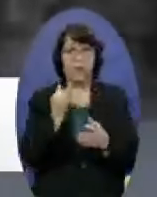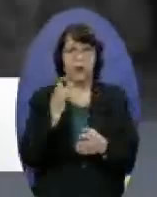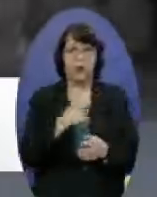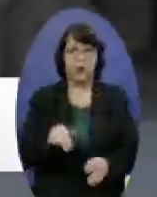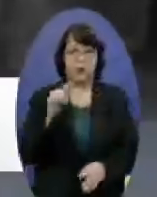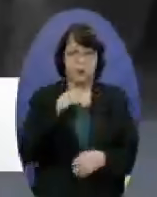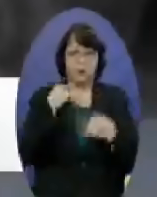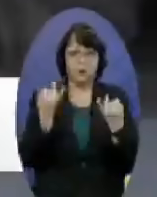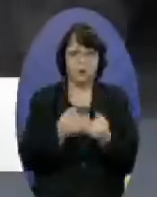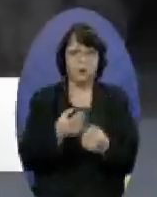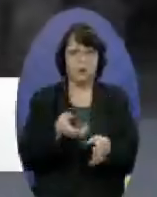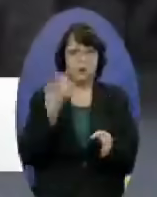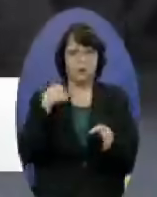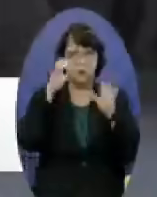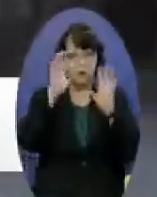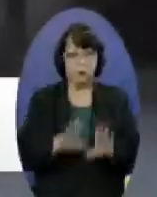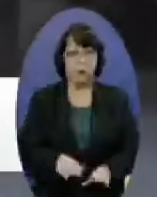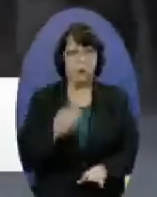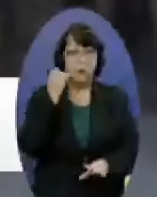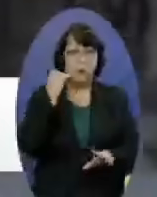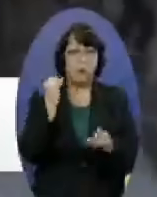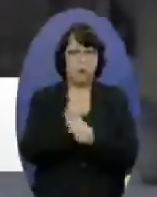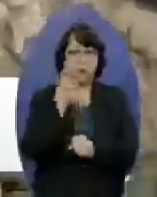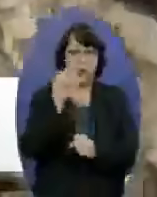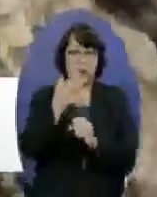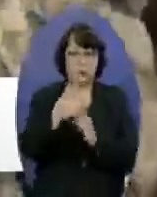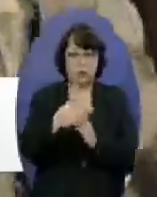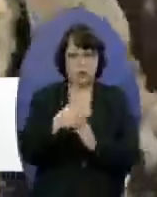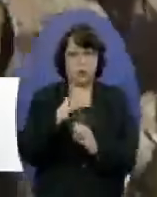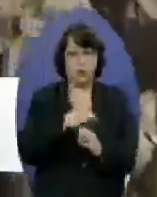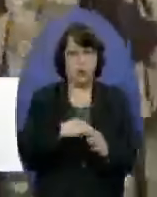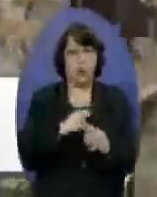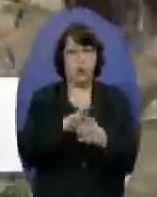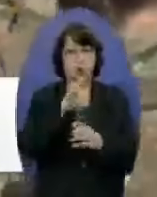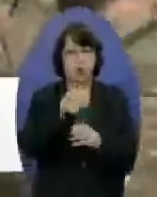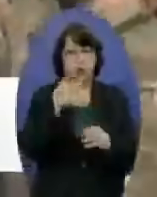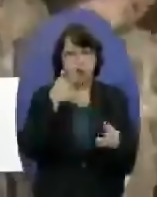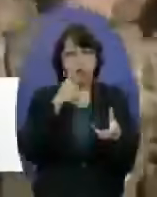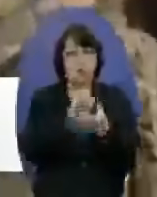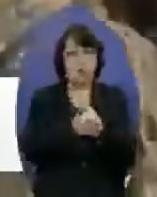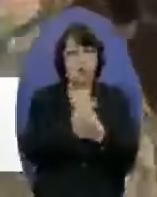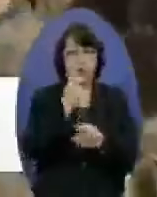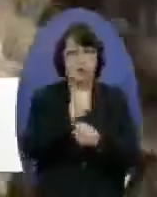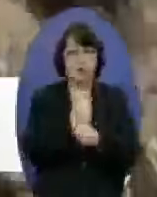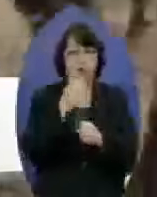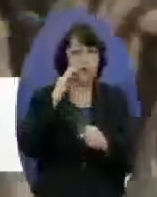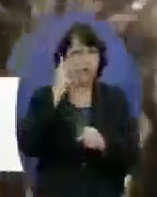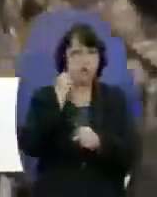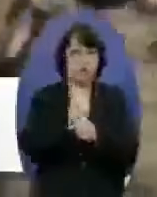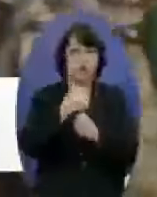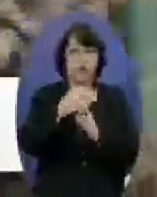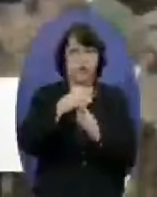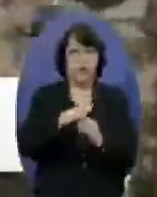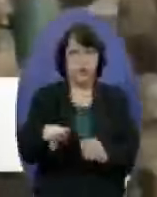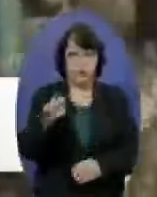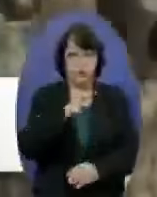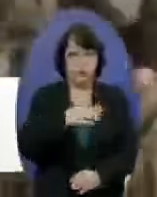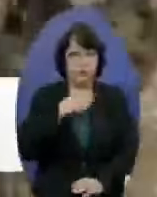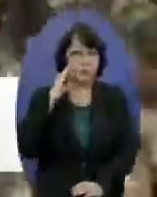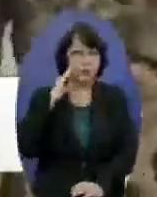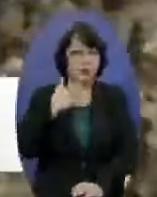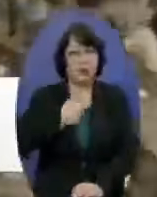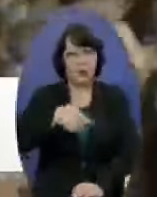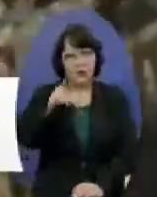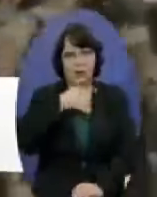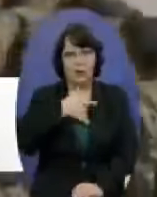гарагта терроризмтай тэмцэх олон улсын эвсэлдээ байгуулсан гэрээний хүрээнд явуулсан цэргийн ажиллагааг зогсоож нутаг дэвсгэрээс эвслийн цэргүүдийг